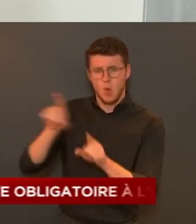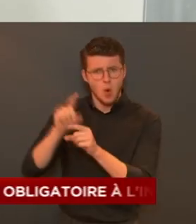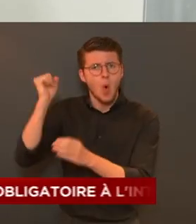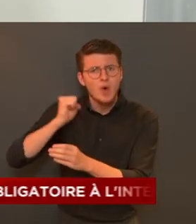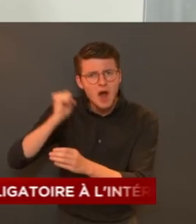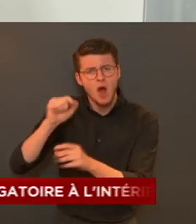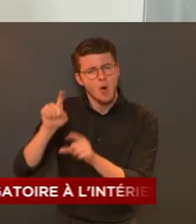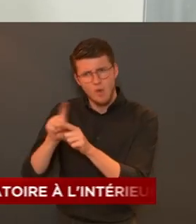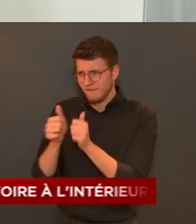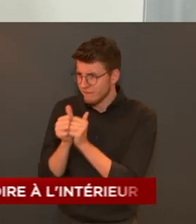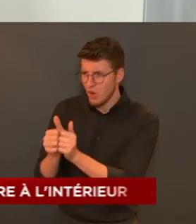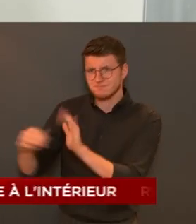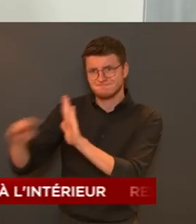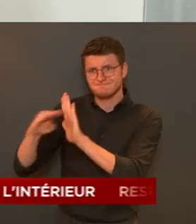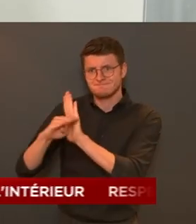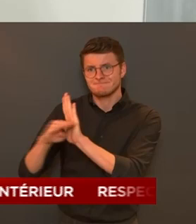l'Horeca.